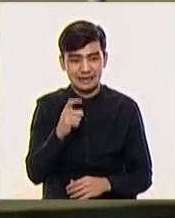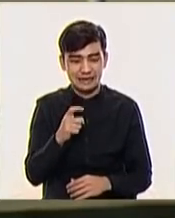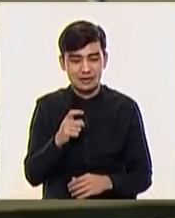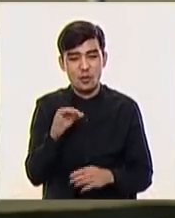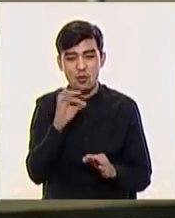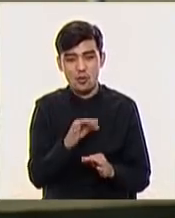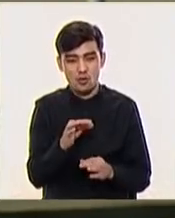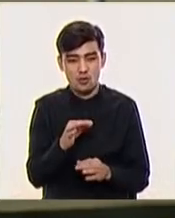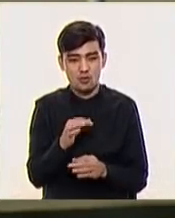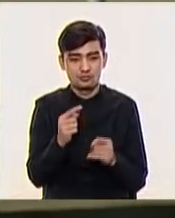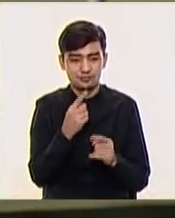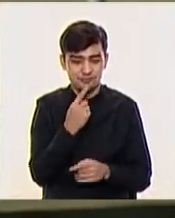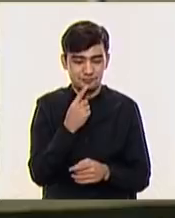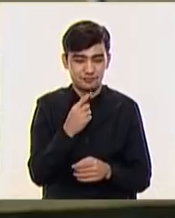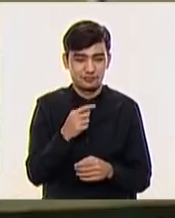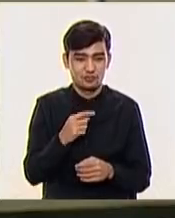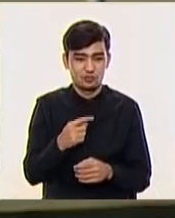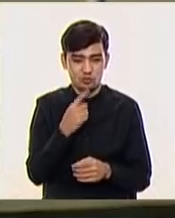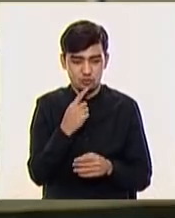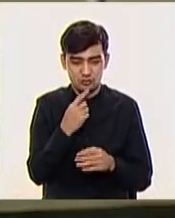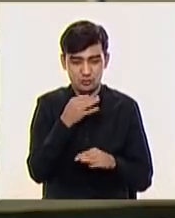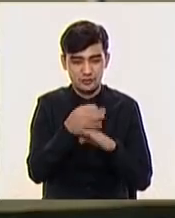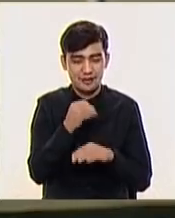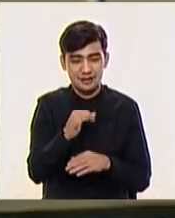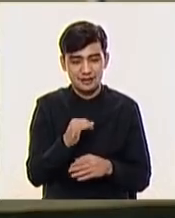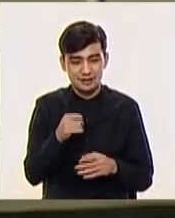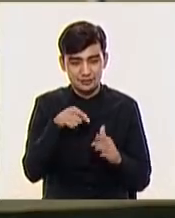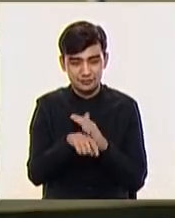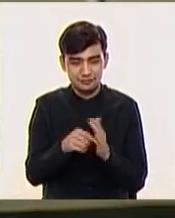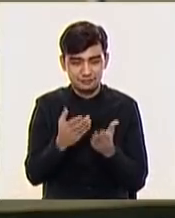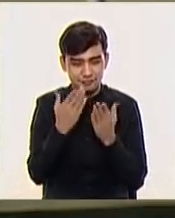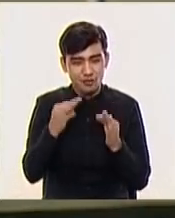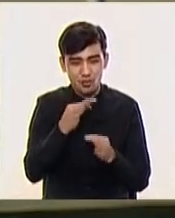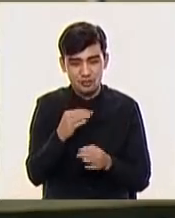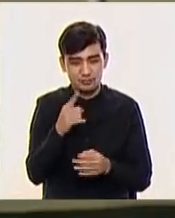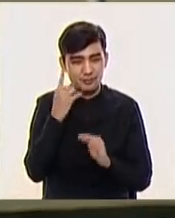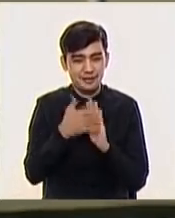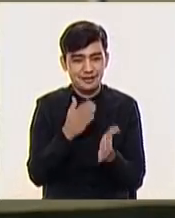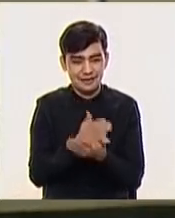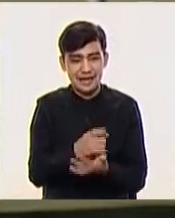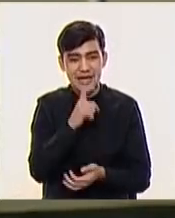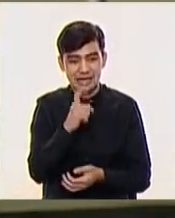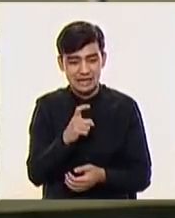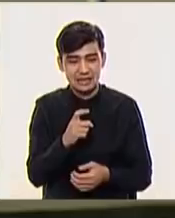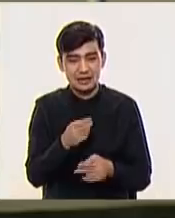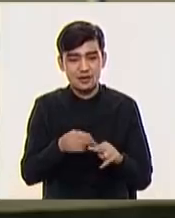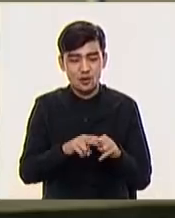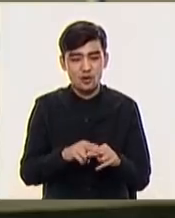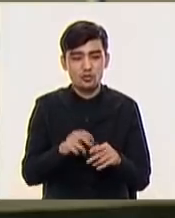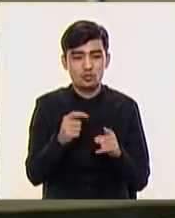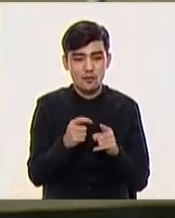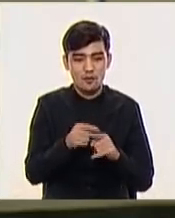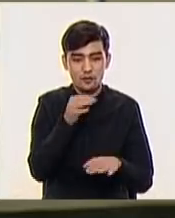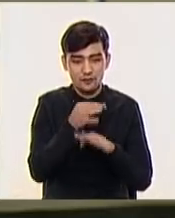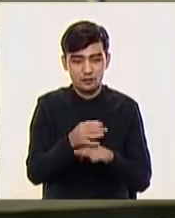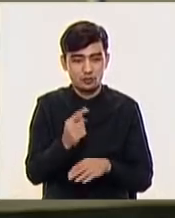қиын. Олардың тіпті тілдің өзін зерделеп қарасаңыз, жалпы тіл білімінде осындай түсінік бар. Х-дан басталатын сөздерді айту қиын